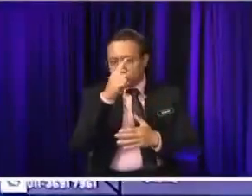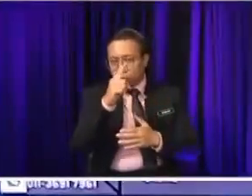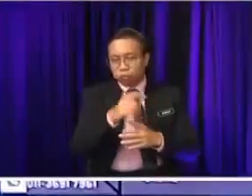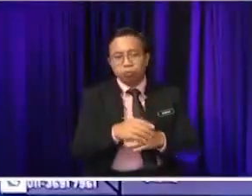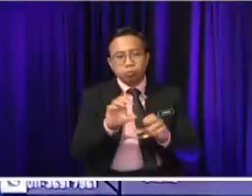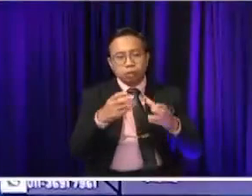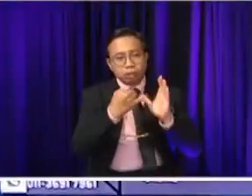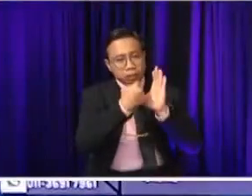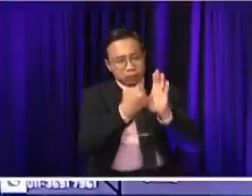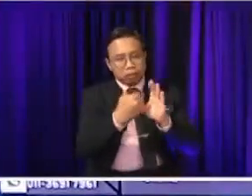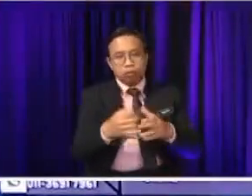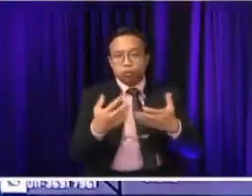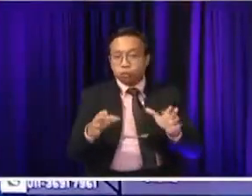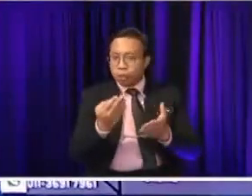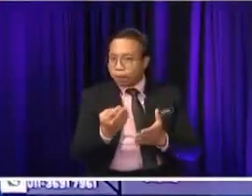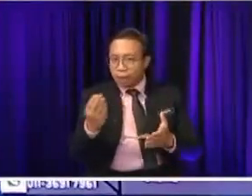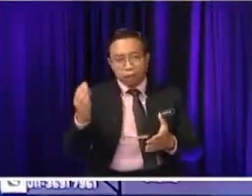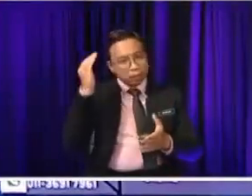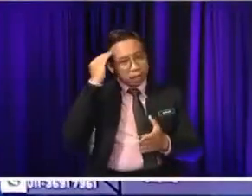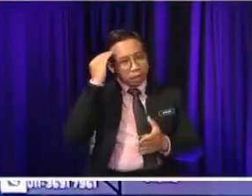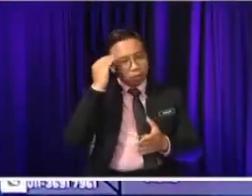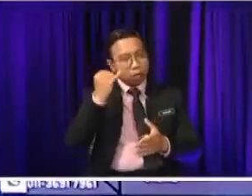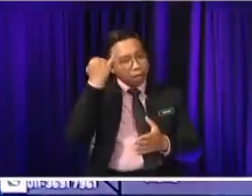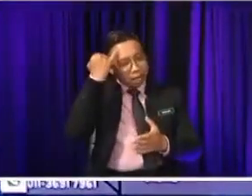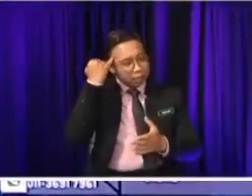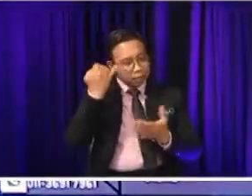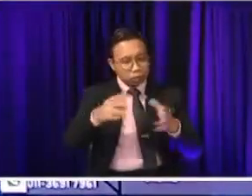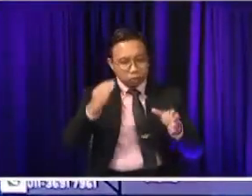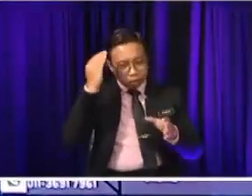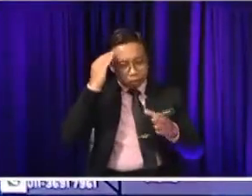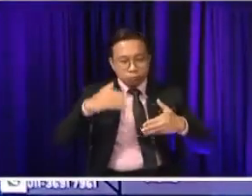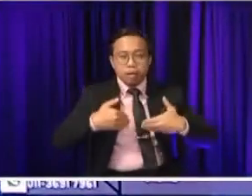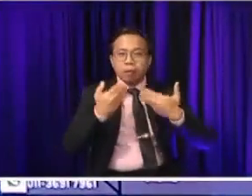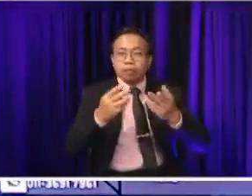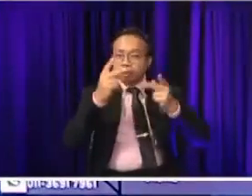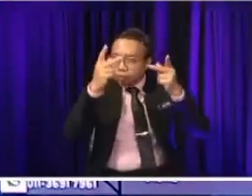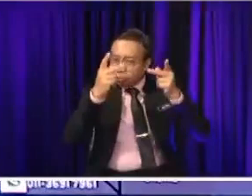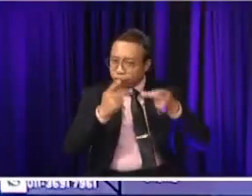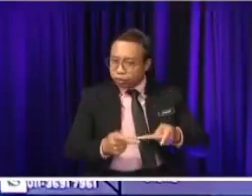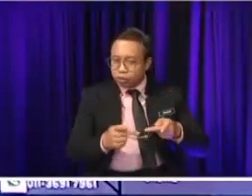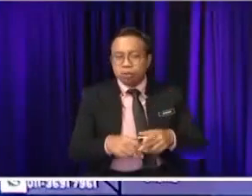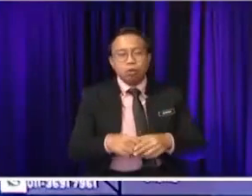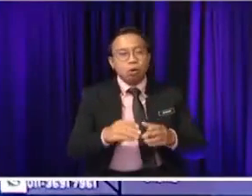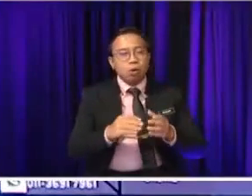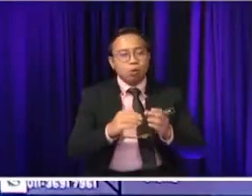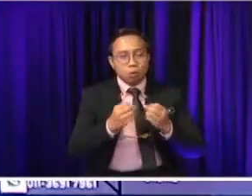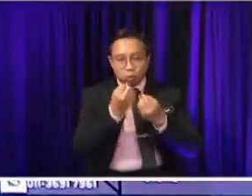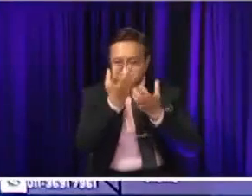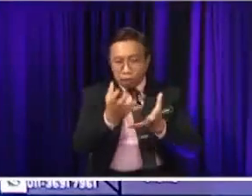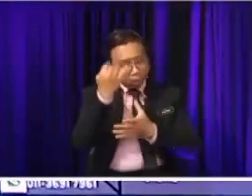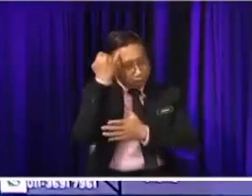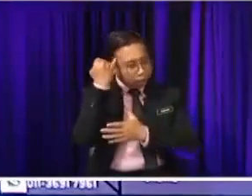kedua apabila bahan kita tidak tahu eee ide kita tidak tahu bagaimana proses proses pengolahan ID itu